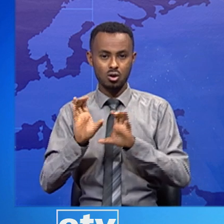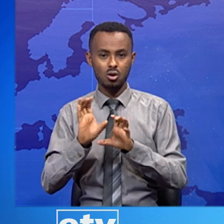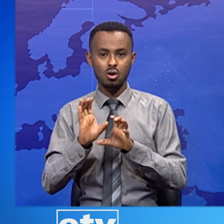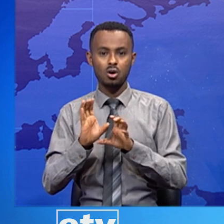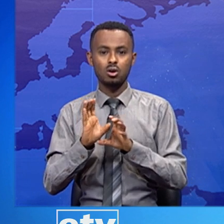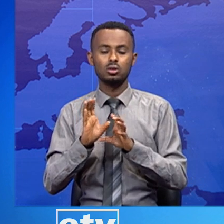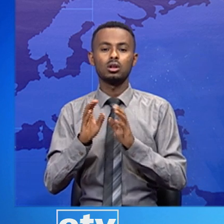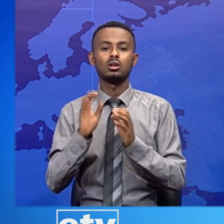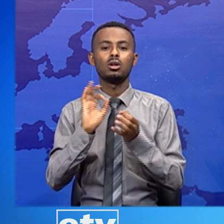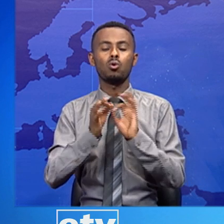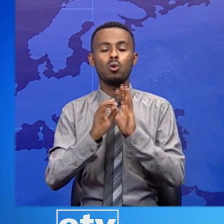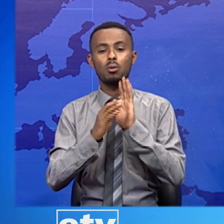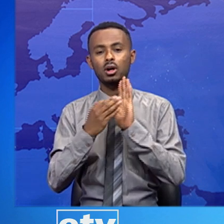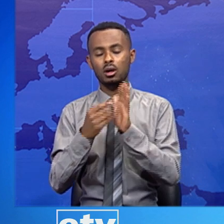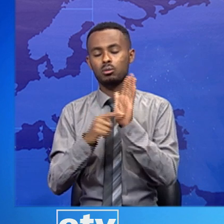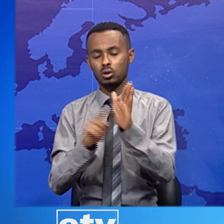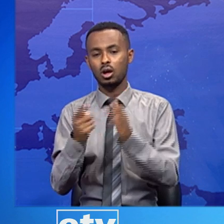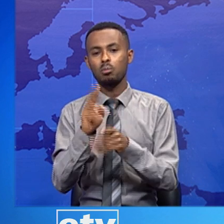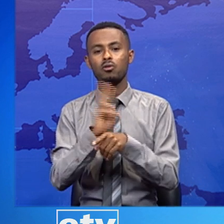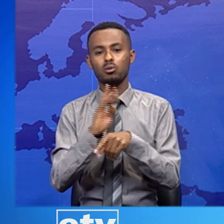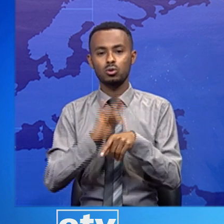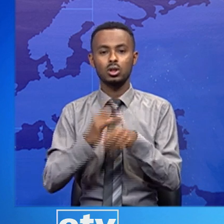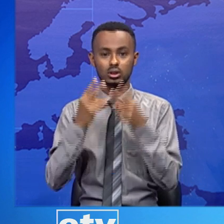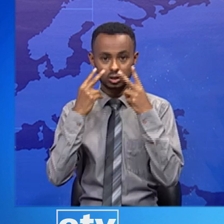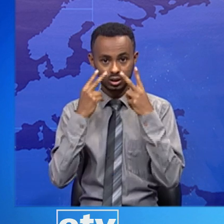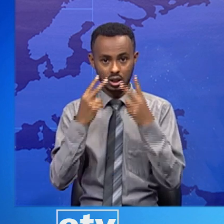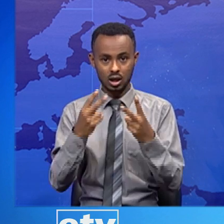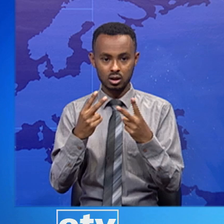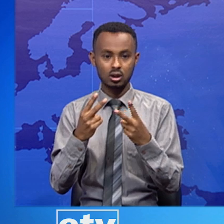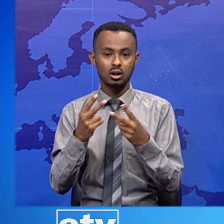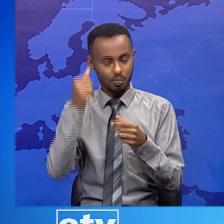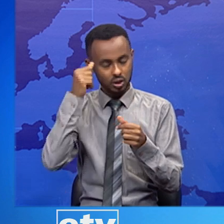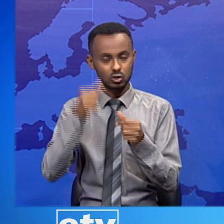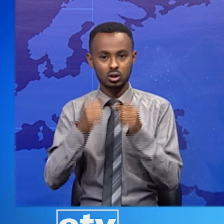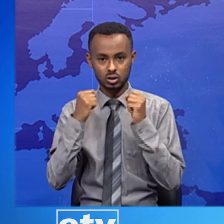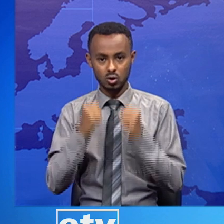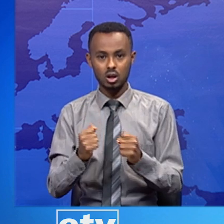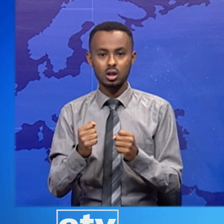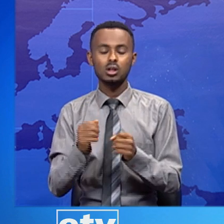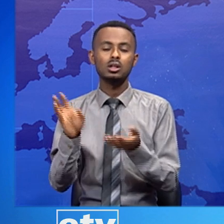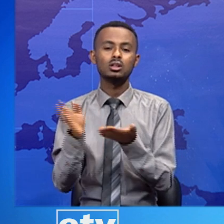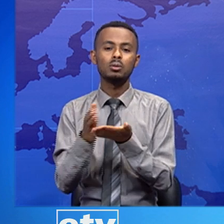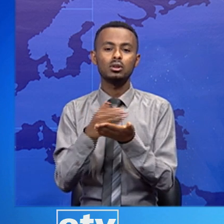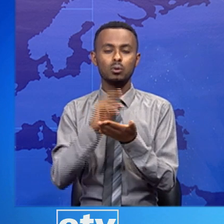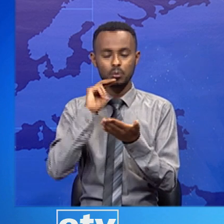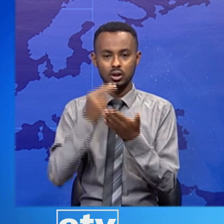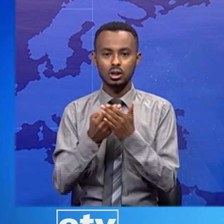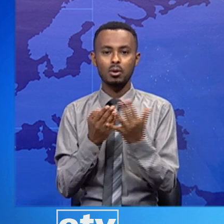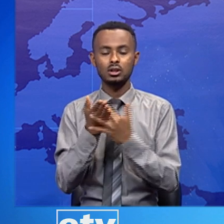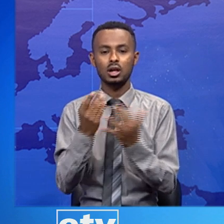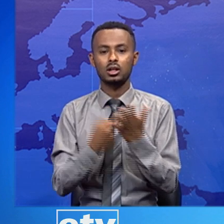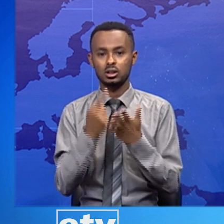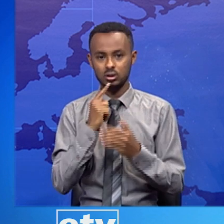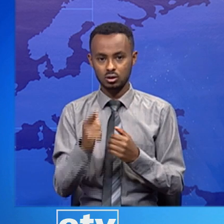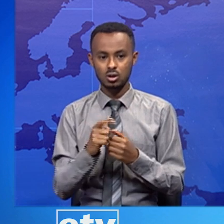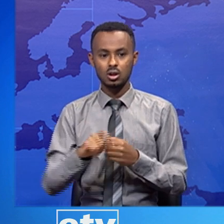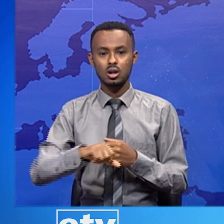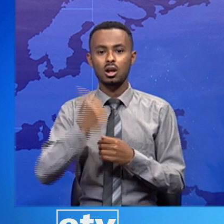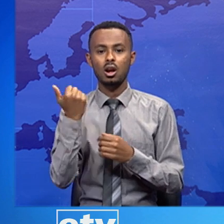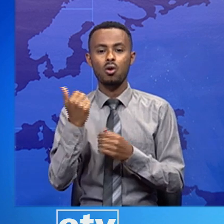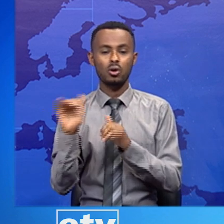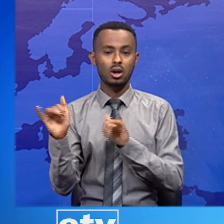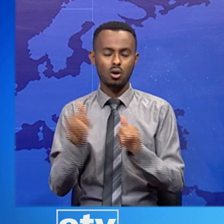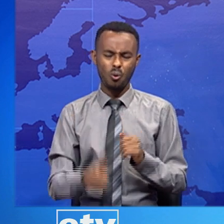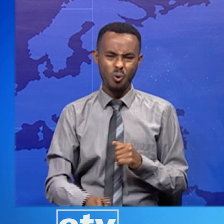አድርጎ የመቅራል ተለጠ በፊልሞች ላይ ሲንጸባረቅ ለማስተዋል ተችሏል። ከተሰበሰበ መረጃ አንጻር እንደዛ ነው። ሌላውና